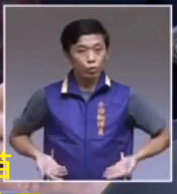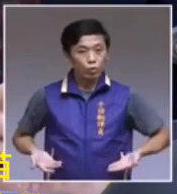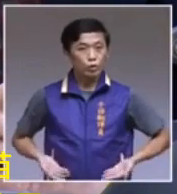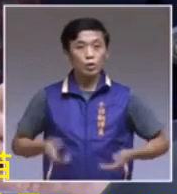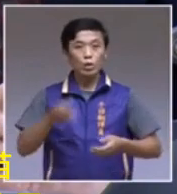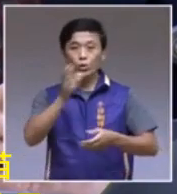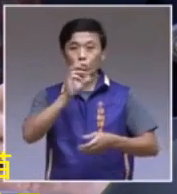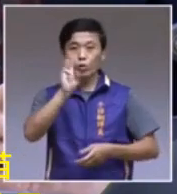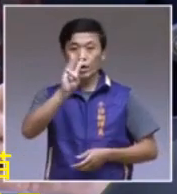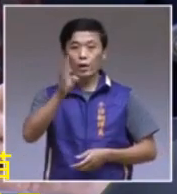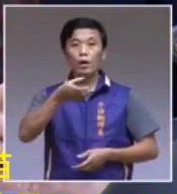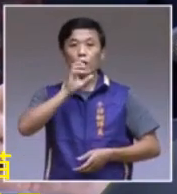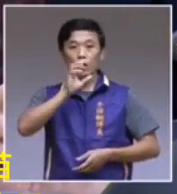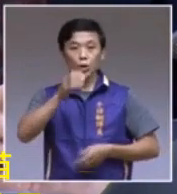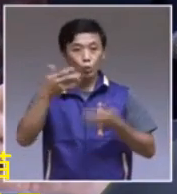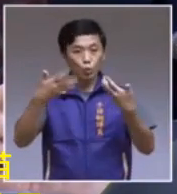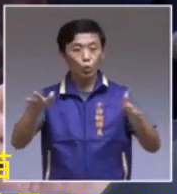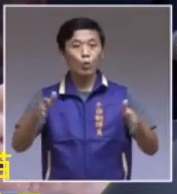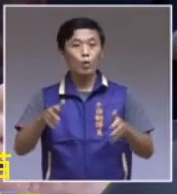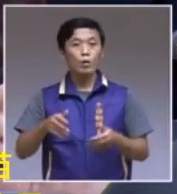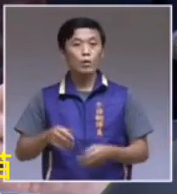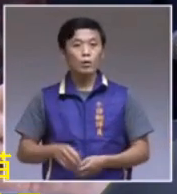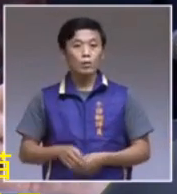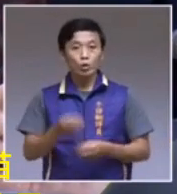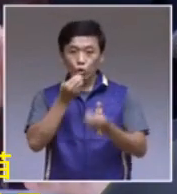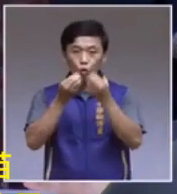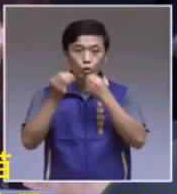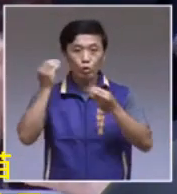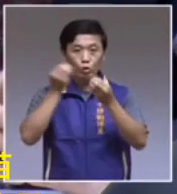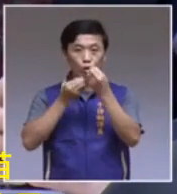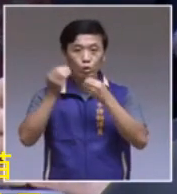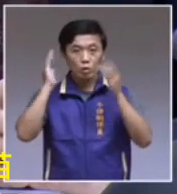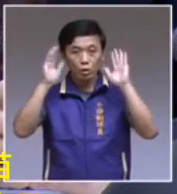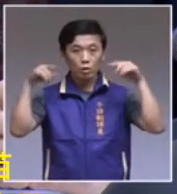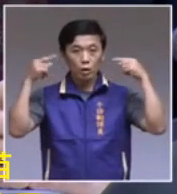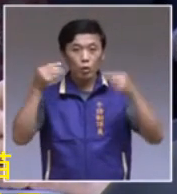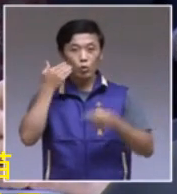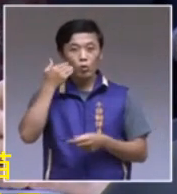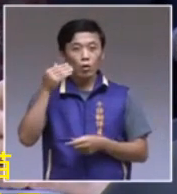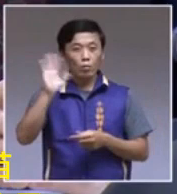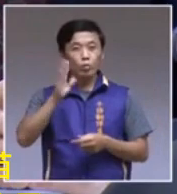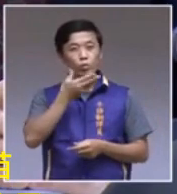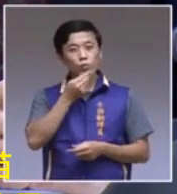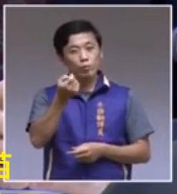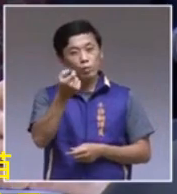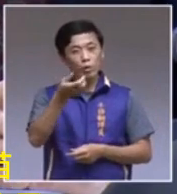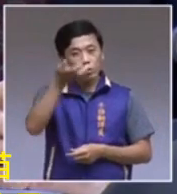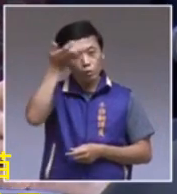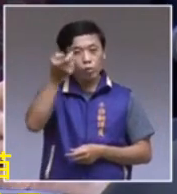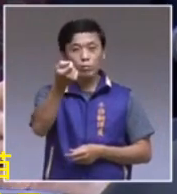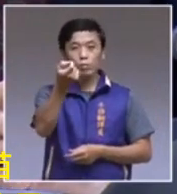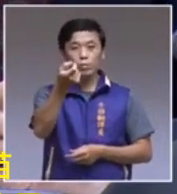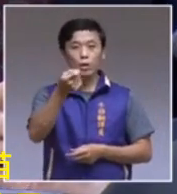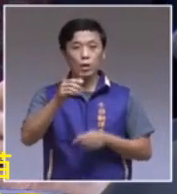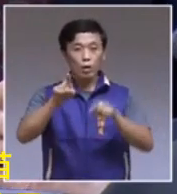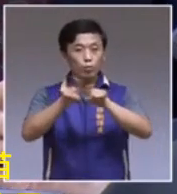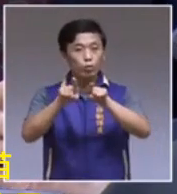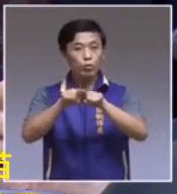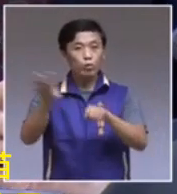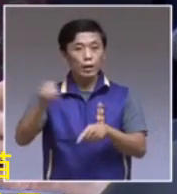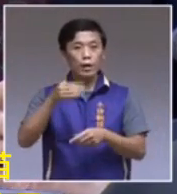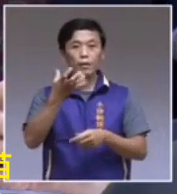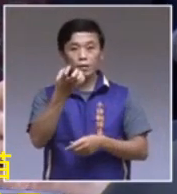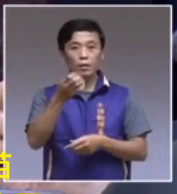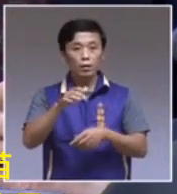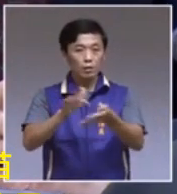的饮食。那如果不舒服的时候稍微有一点微烧，可以吃一些普拿疼。那如果有不适的